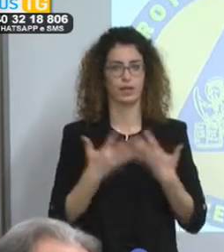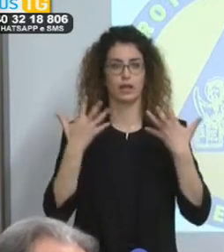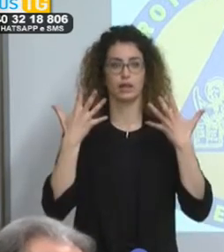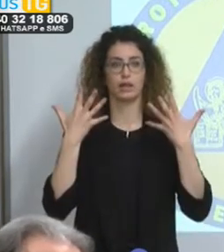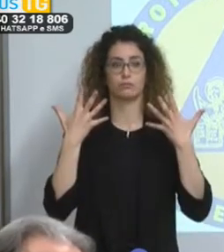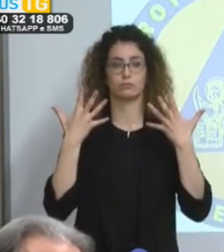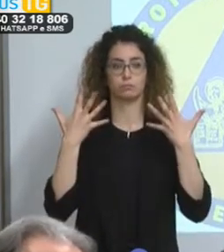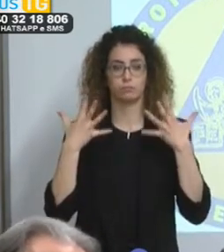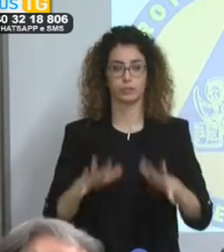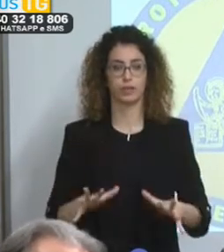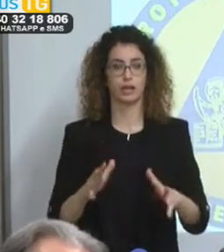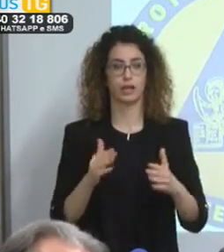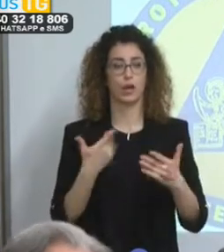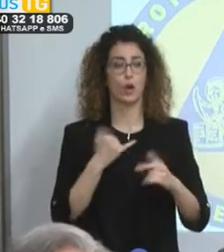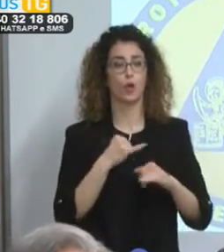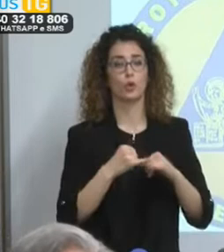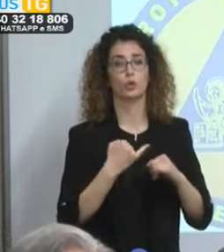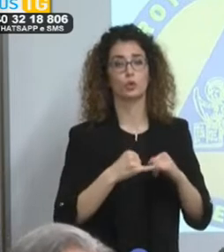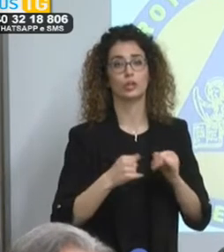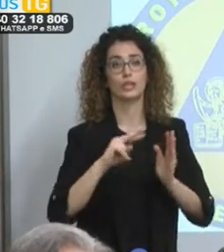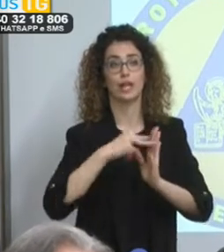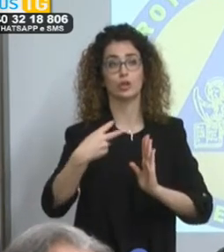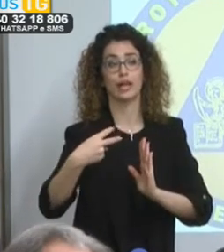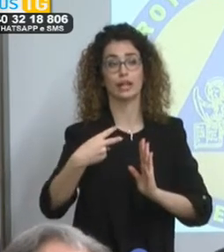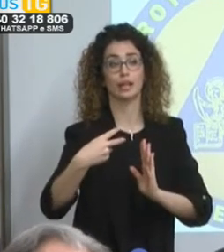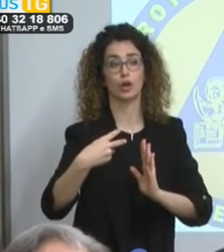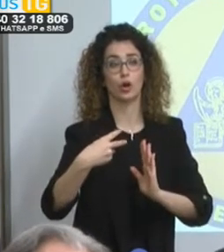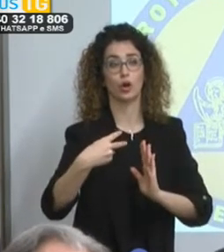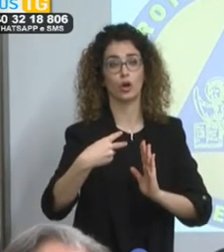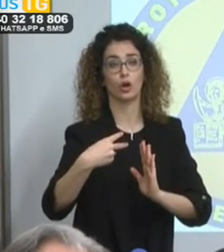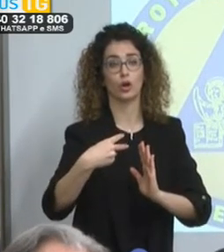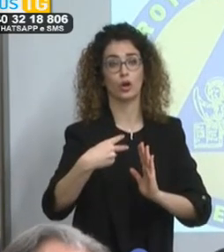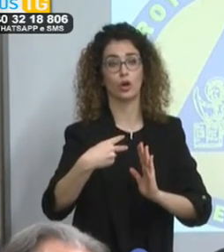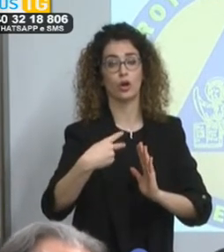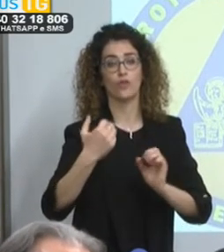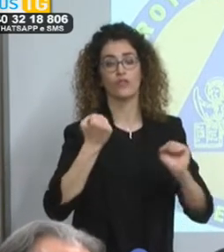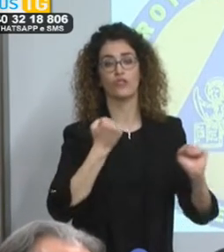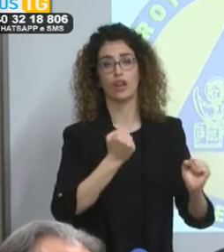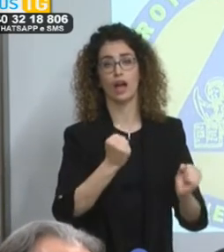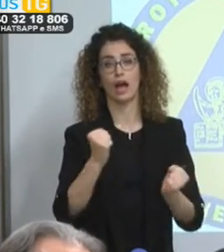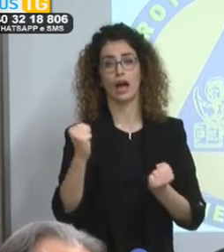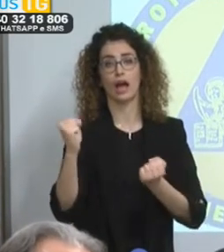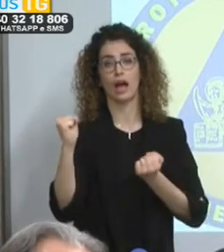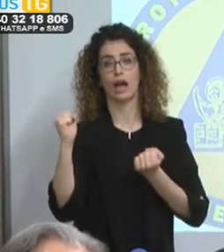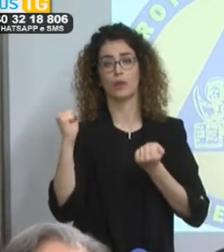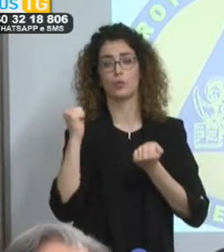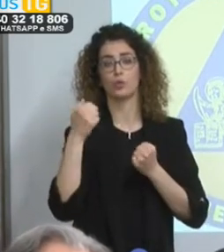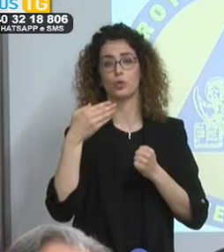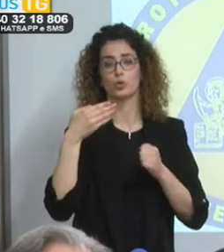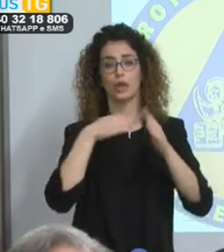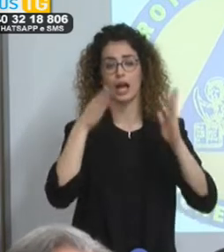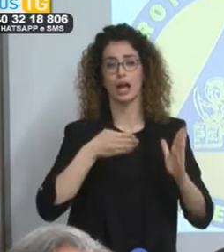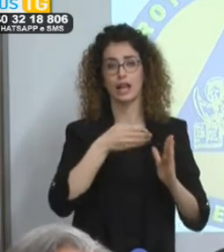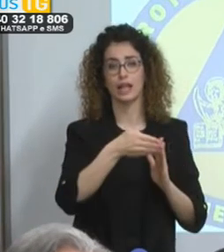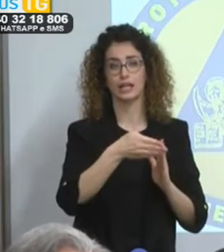questo, grazie a tutti. No. Un dettaglio tecnico. Prego. Un dettaglio tecnico. La canna di Valducana, quella è la